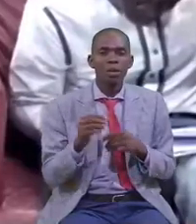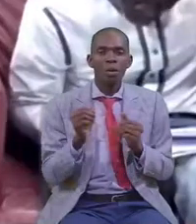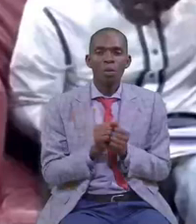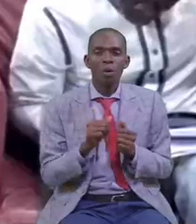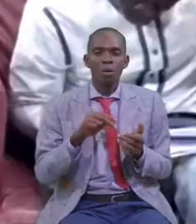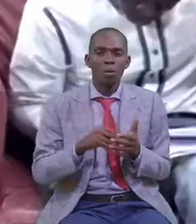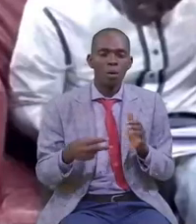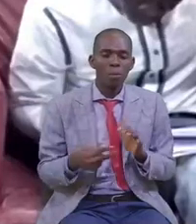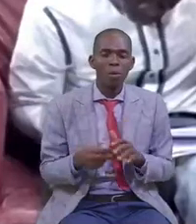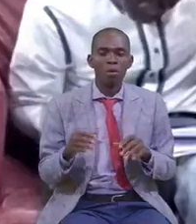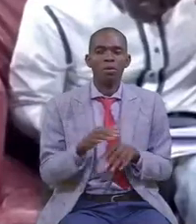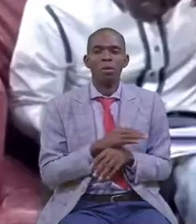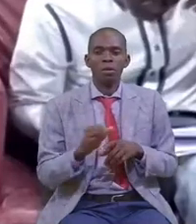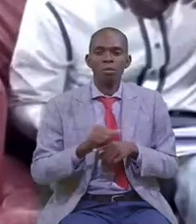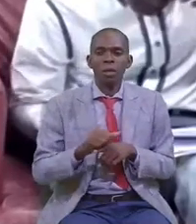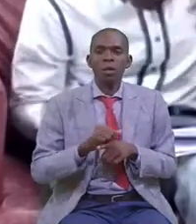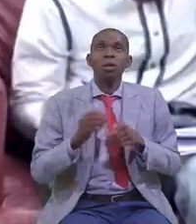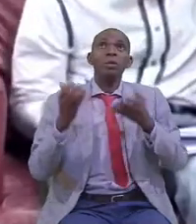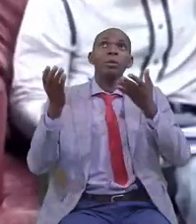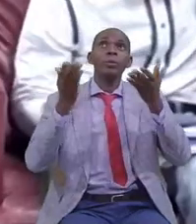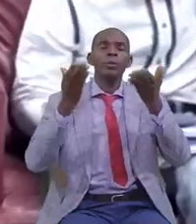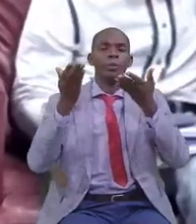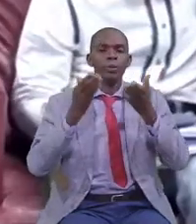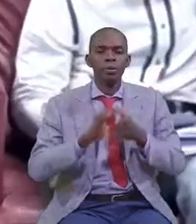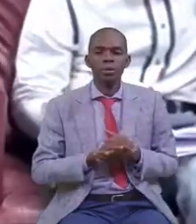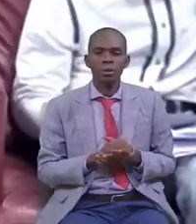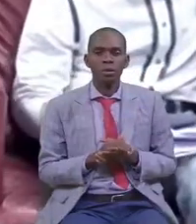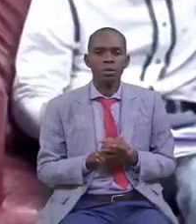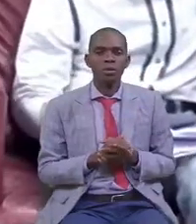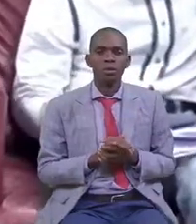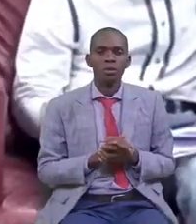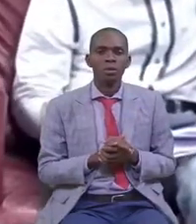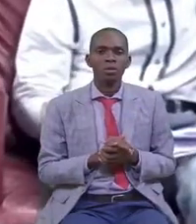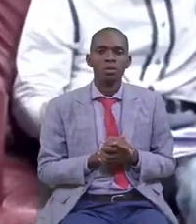Ils remplissent chaque jour de services positifs et producteurs.